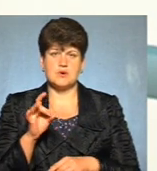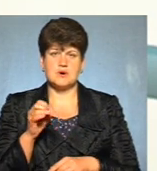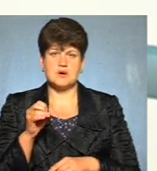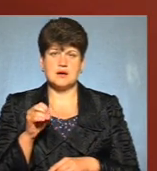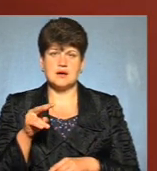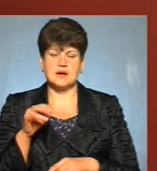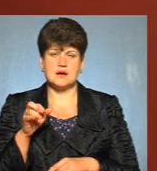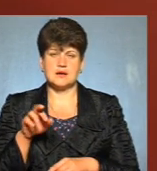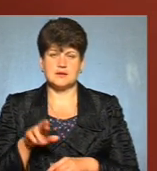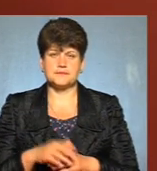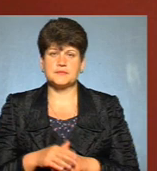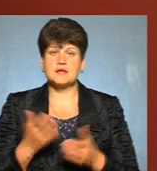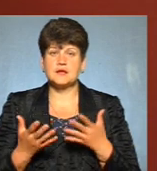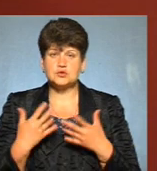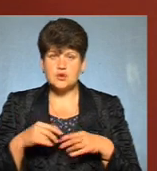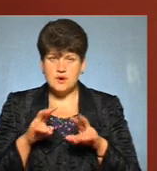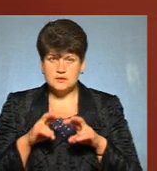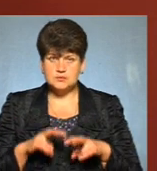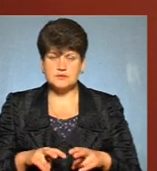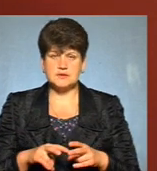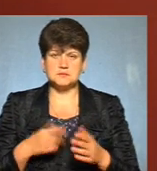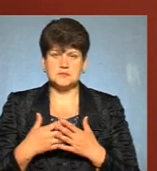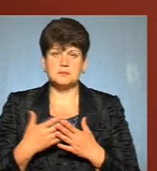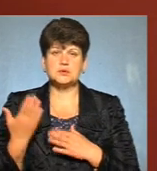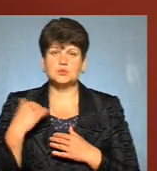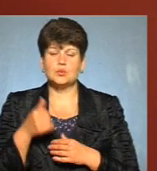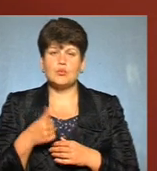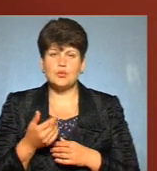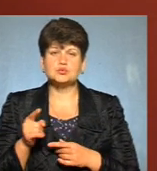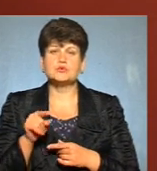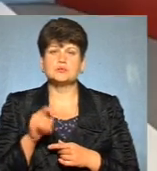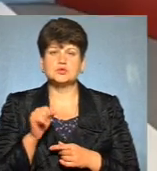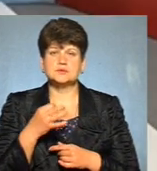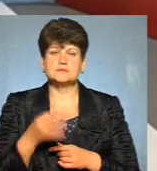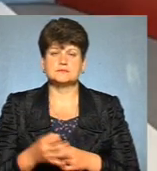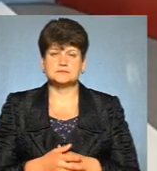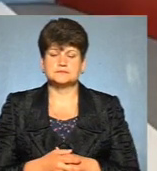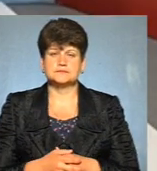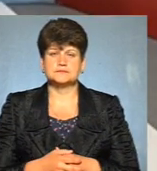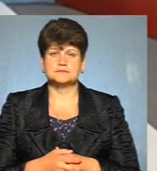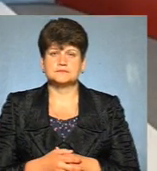Якщо аналізувати з статистикою минулого року, про що ви можете сказати?